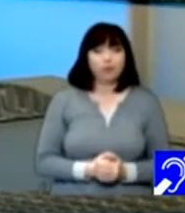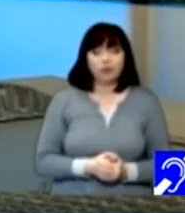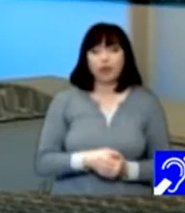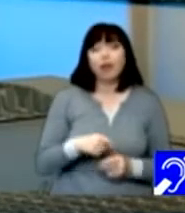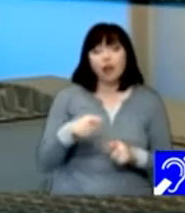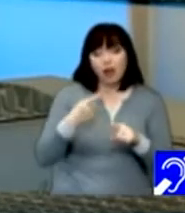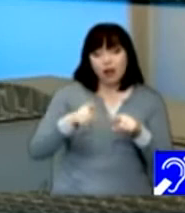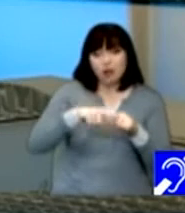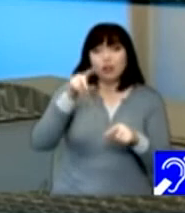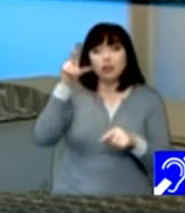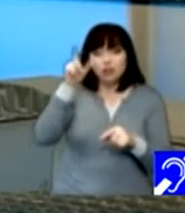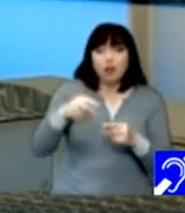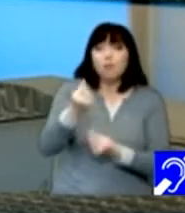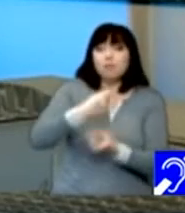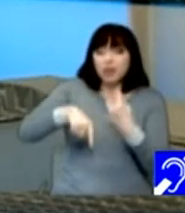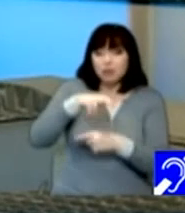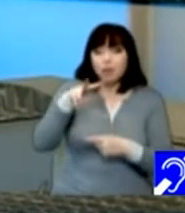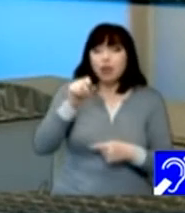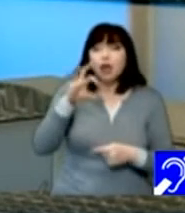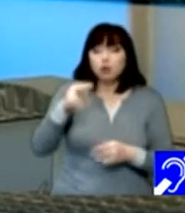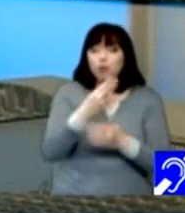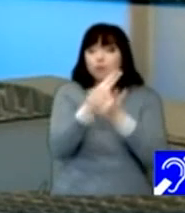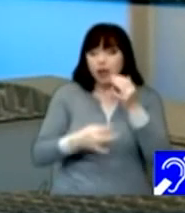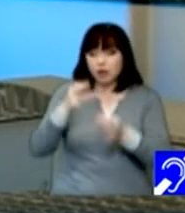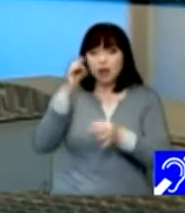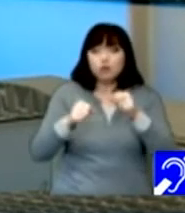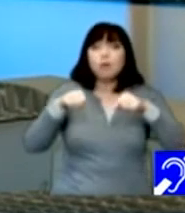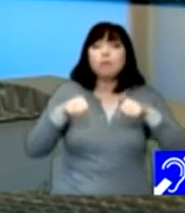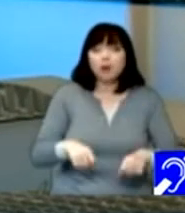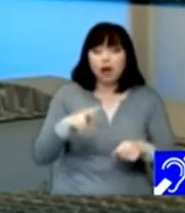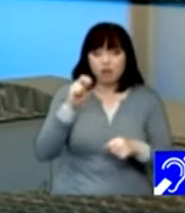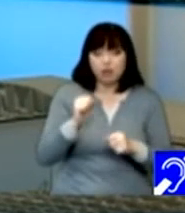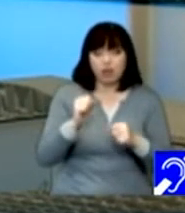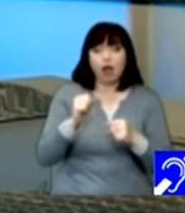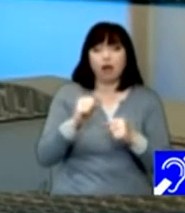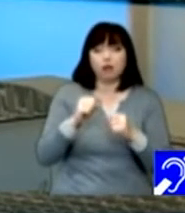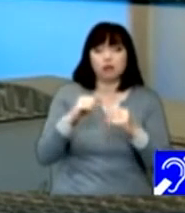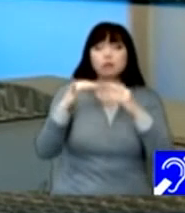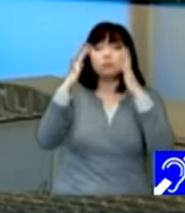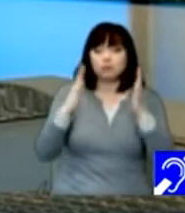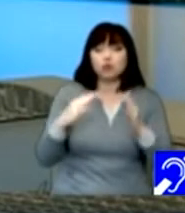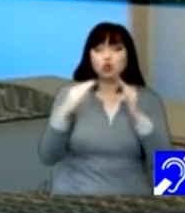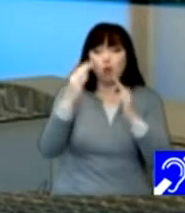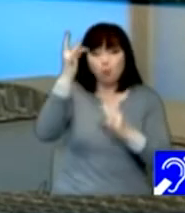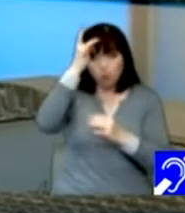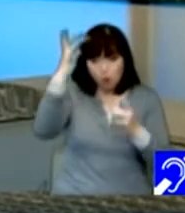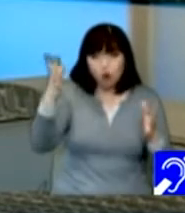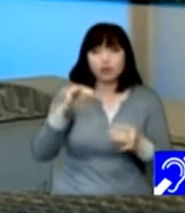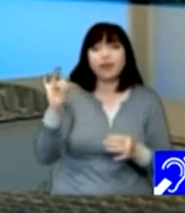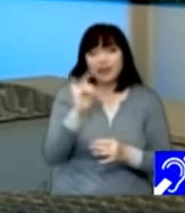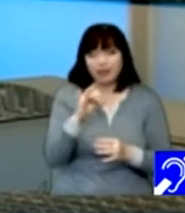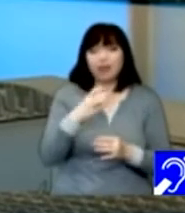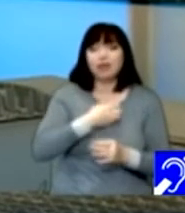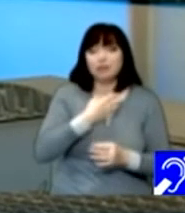Controversatul om de afaceri Vaceslav Platon a pierdut în instanță dreptul de proprietate asupra clădirii Casa Modei și a fostului sediu al companiei